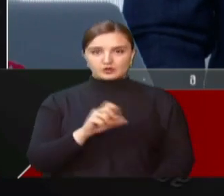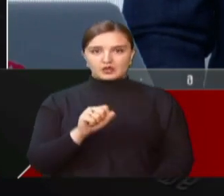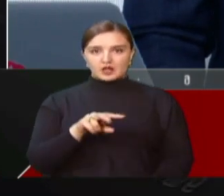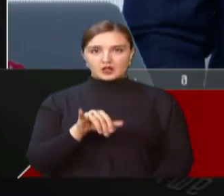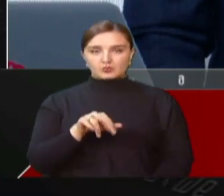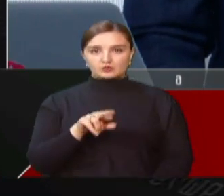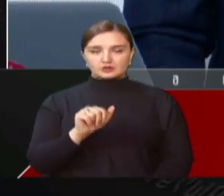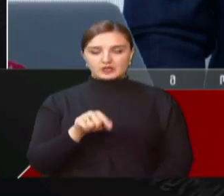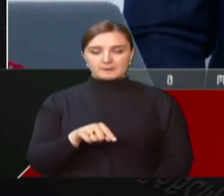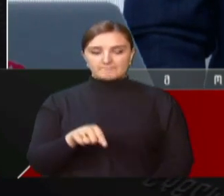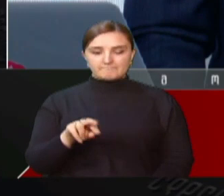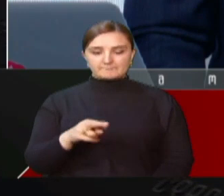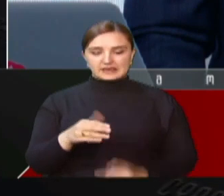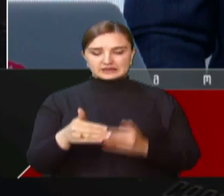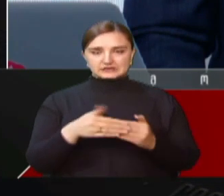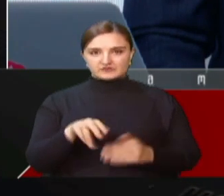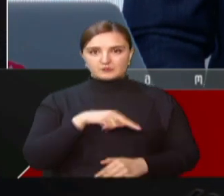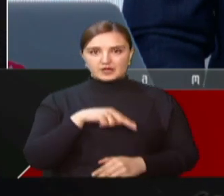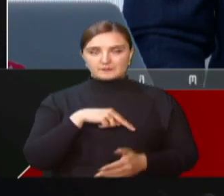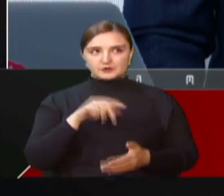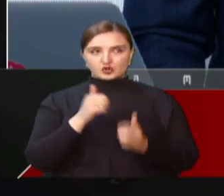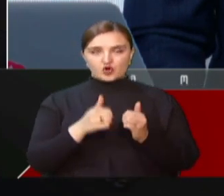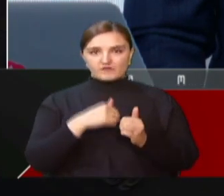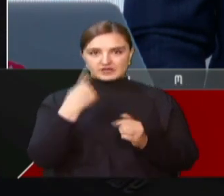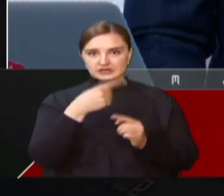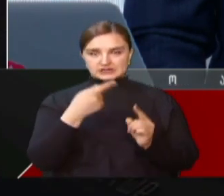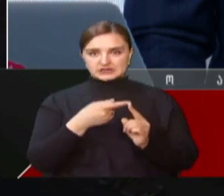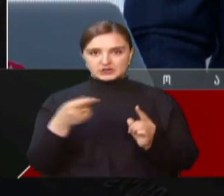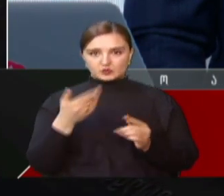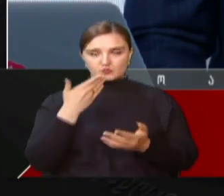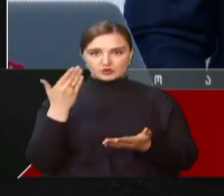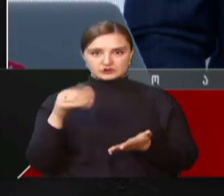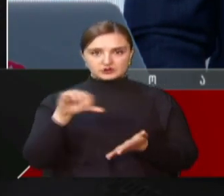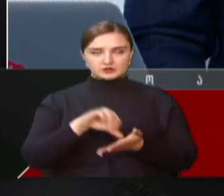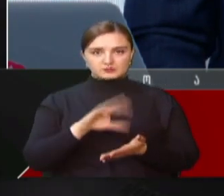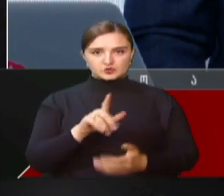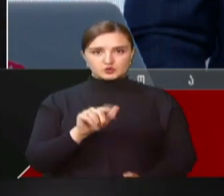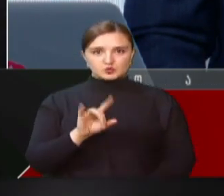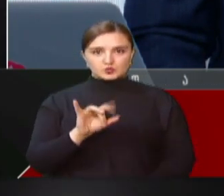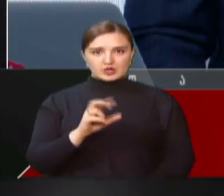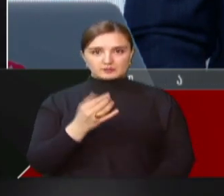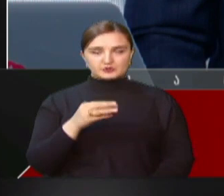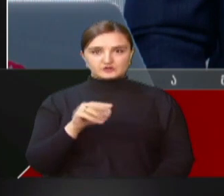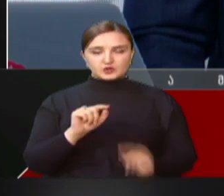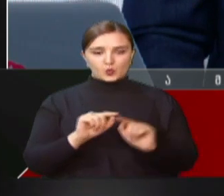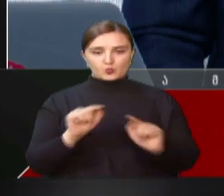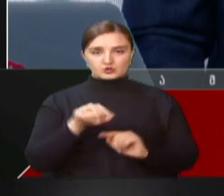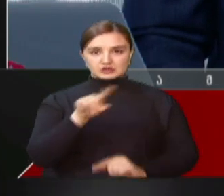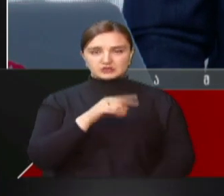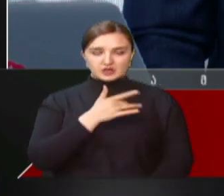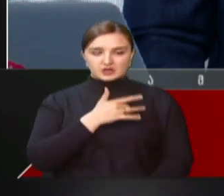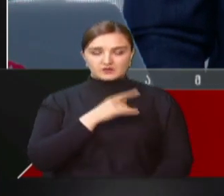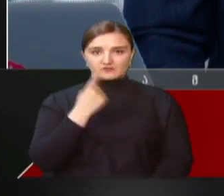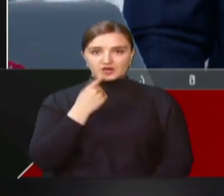კვირის მიწურულს, პარასკევს, პარლამენტის წინაშე ყოველწლიური მოხსენებით უნდა წარსდგეს სალომე ზურაბიშვილი. ოპოზიციაში ვარაუდობენ და